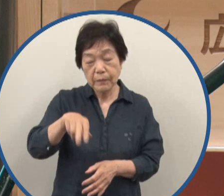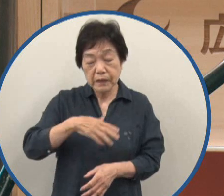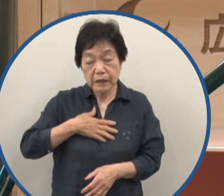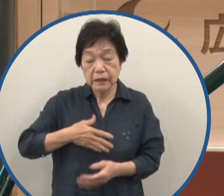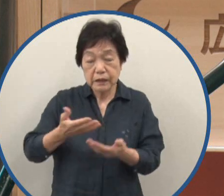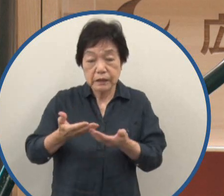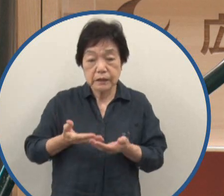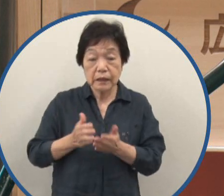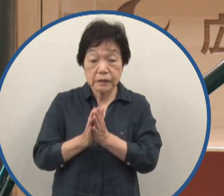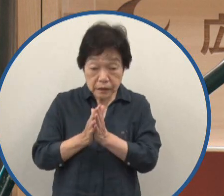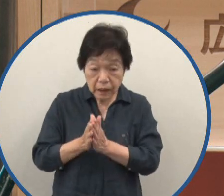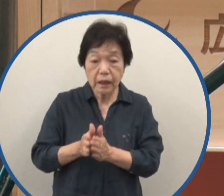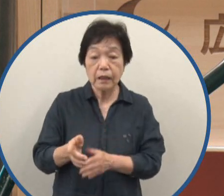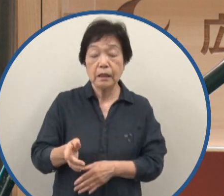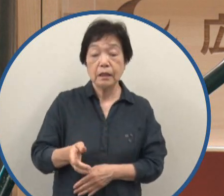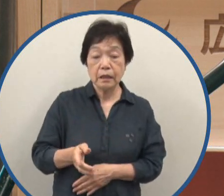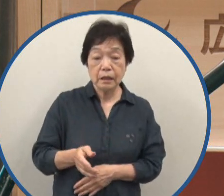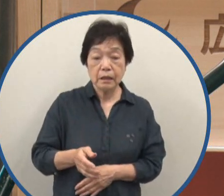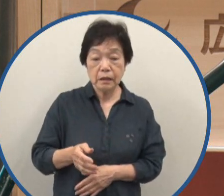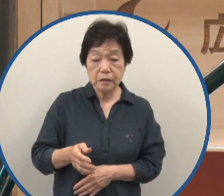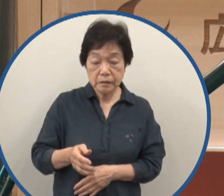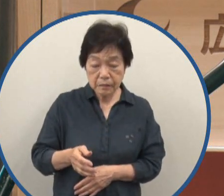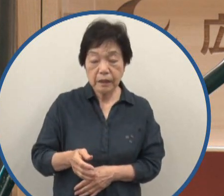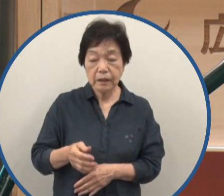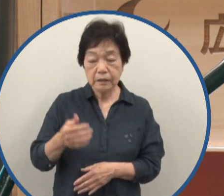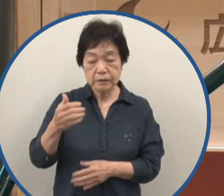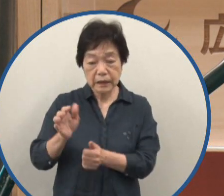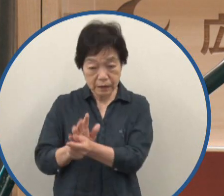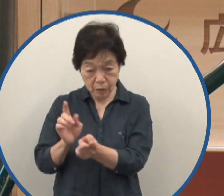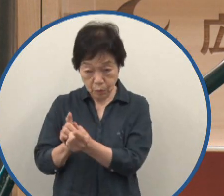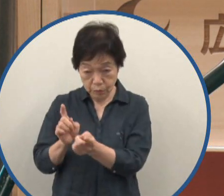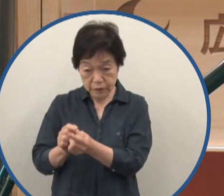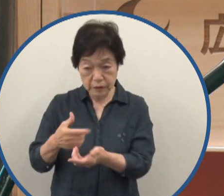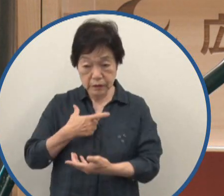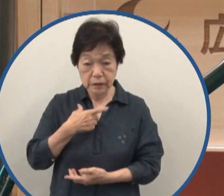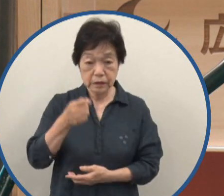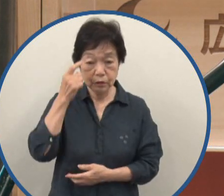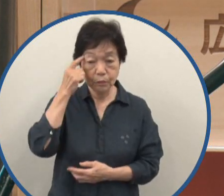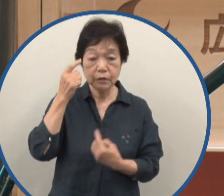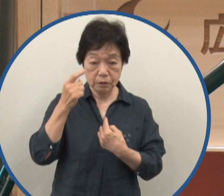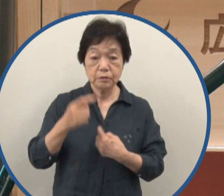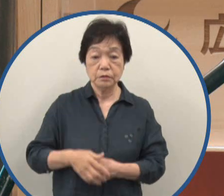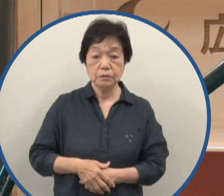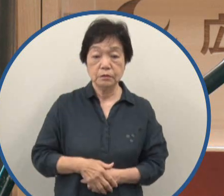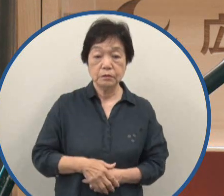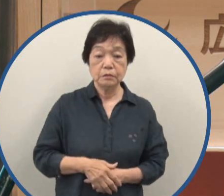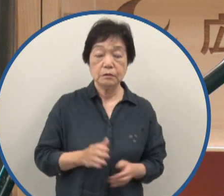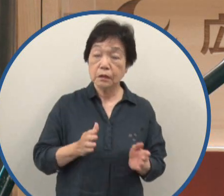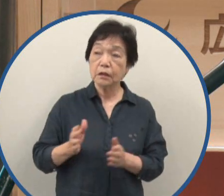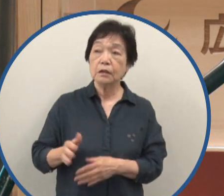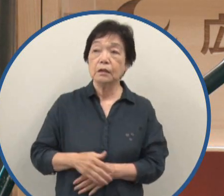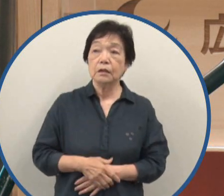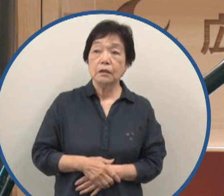いただいてですね、ご対応いただきたいなと思ってます。でこれはもう